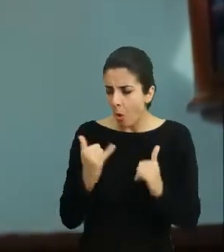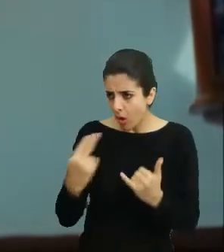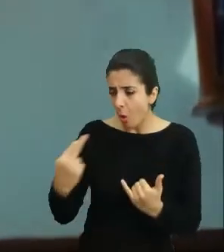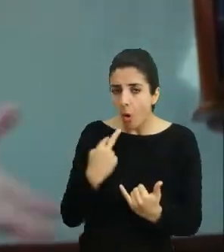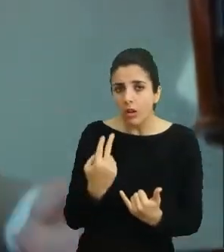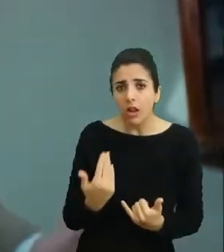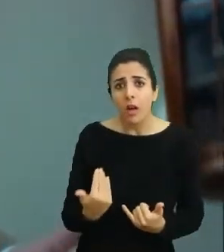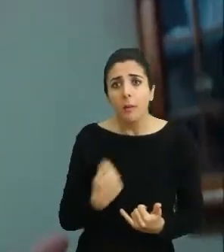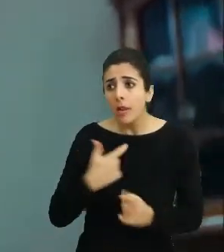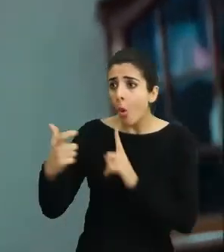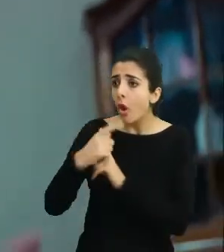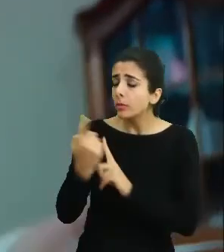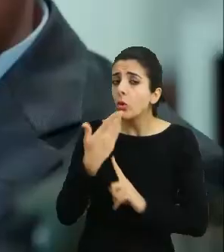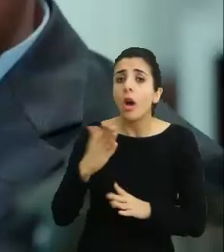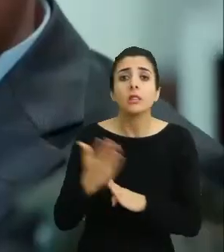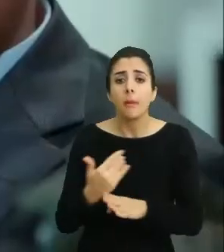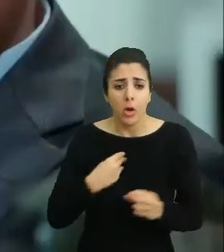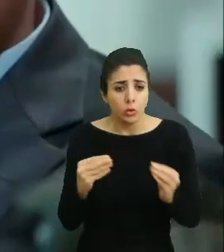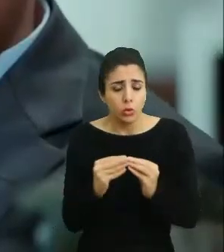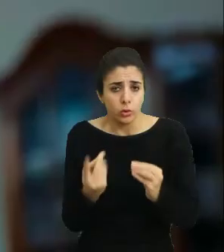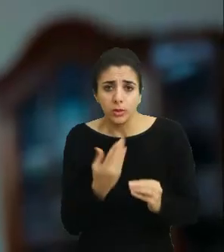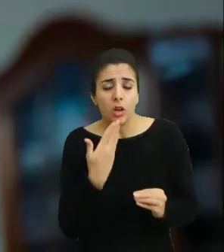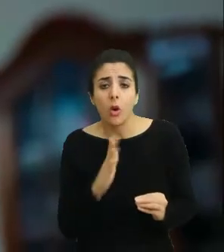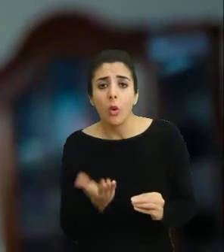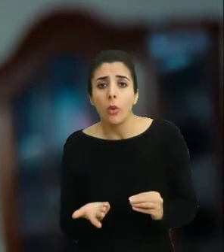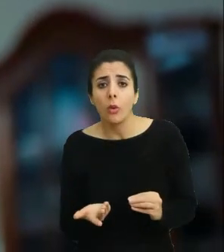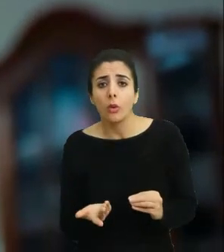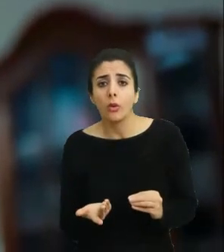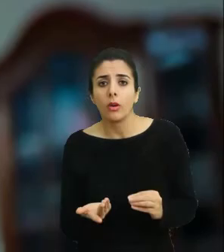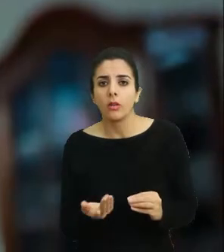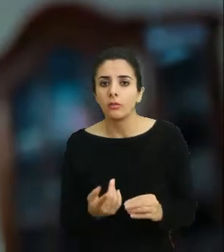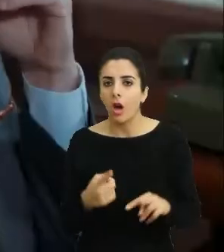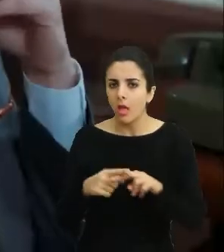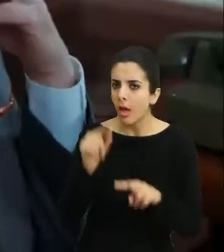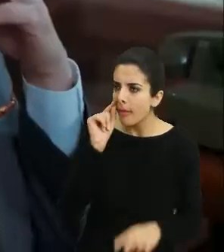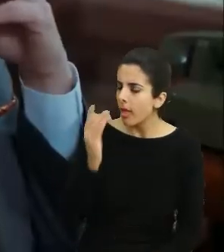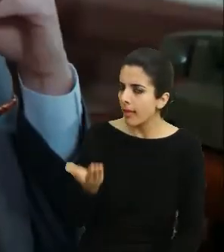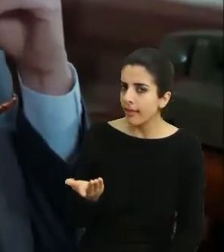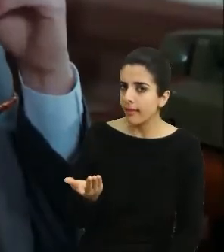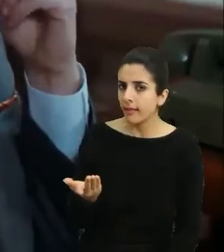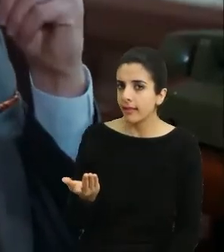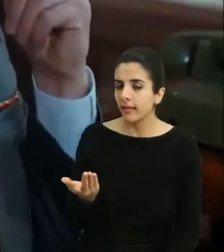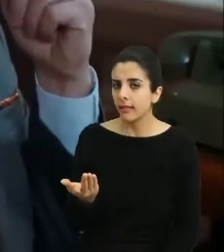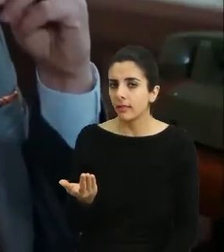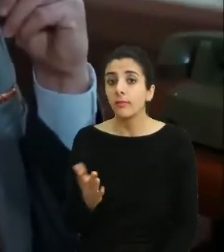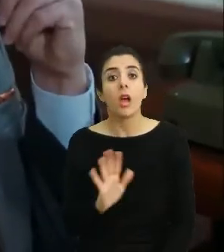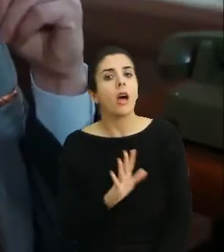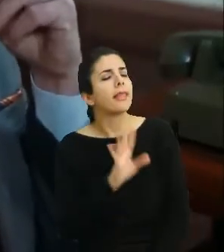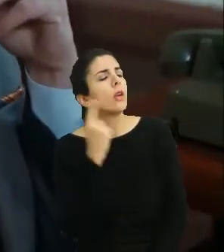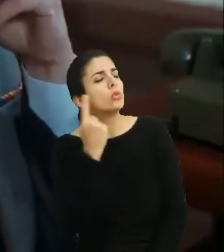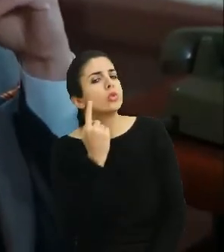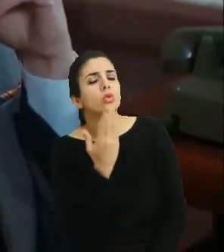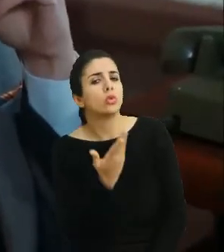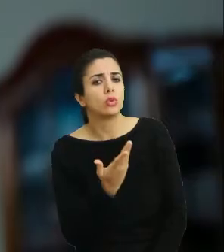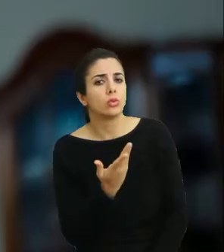Ya biz niye korunmuyoruz Adnan Bey? Bizim suçumuz ne? Adnan Bey? Ha? Siz ne